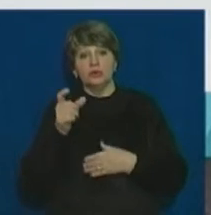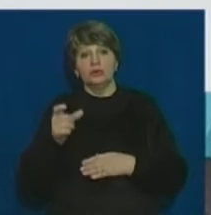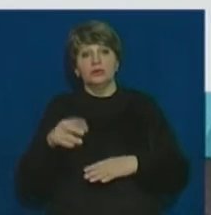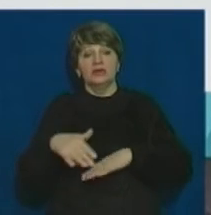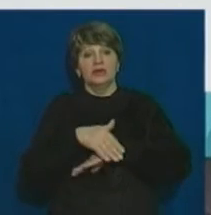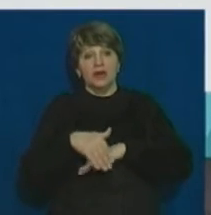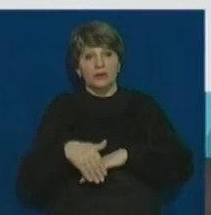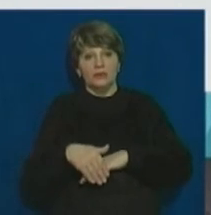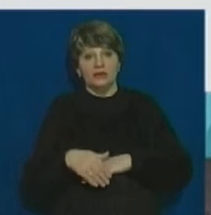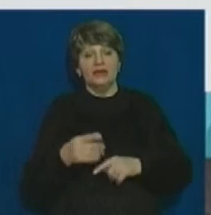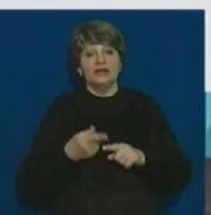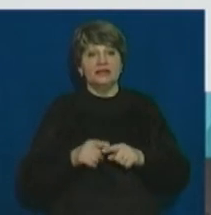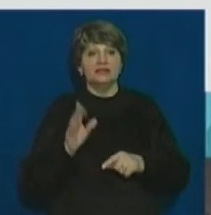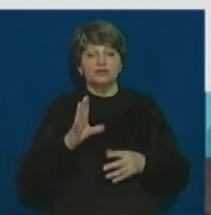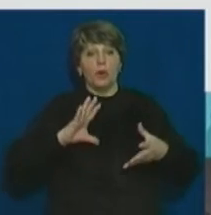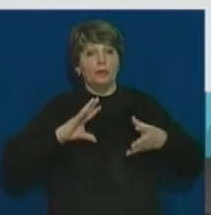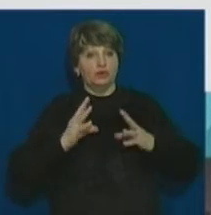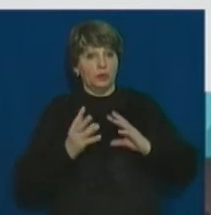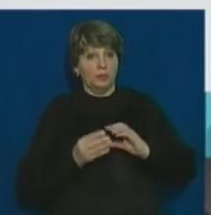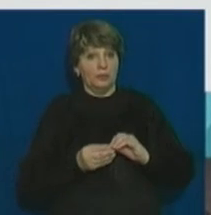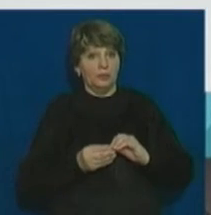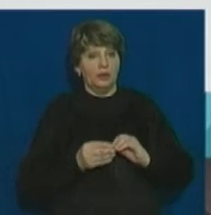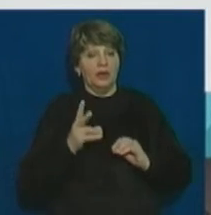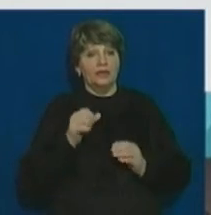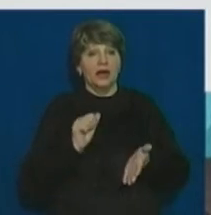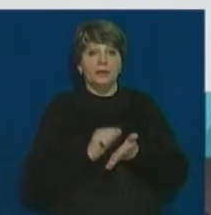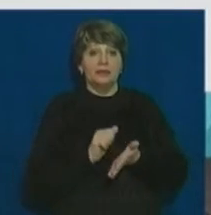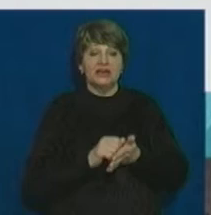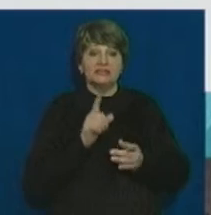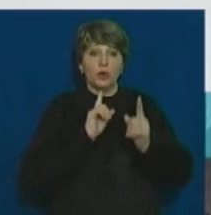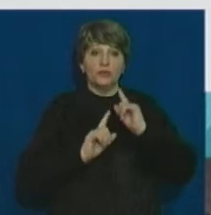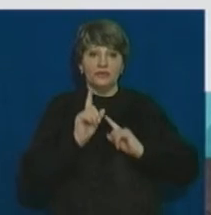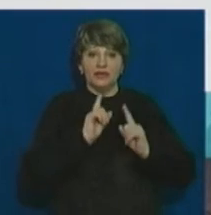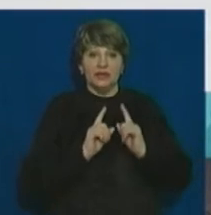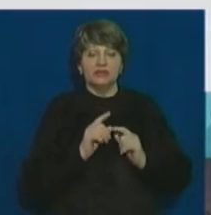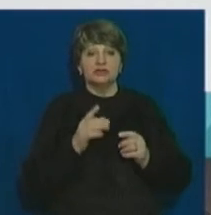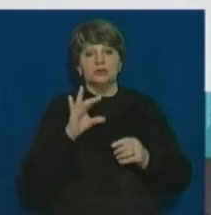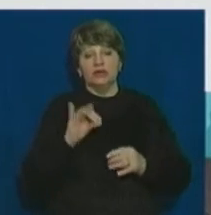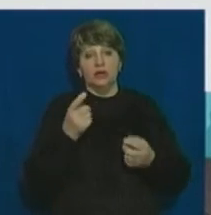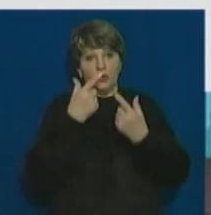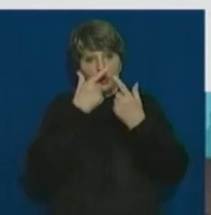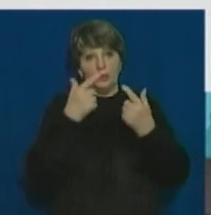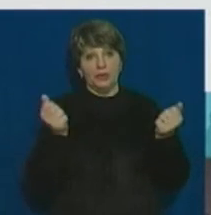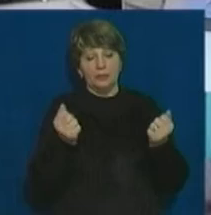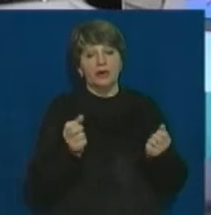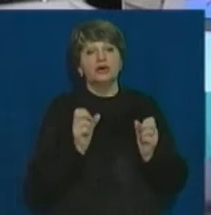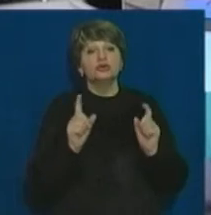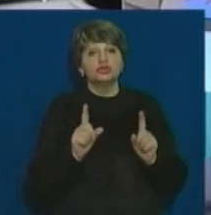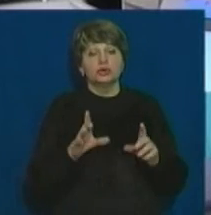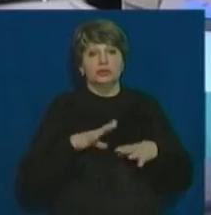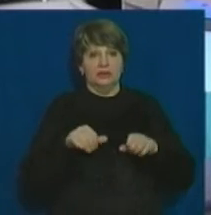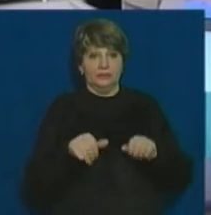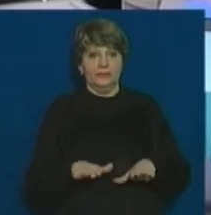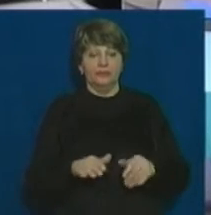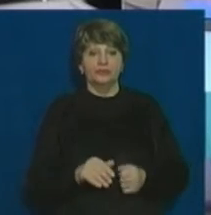площі 700-річчя. І підсумковою прес-конференцією ми оголосимо ті підсумки, які таким чином були зібрані. Марино,